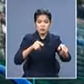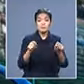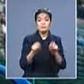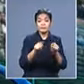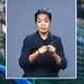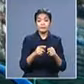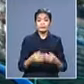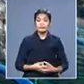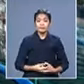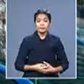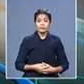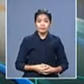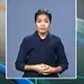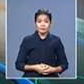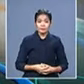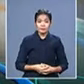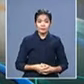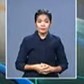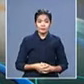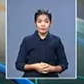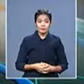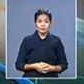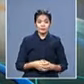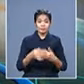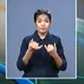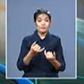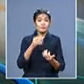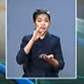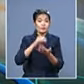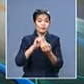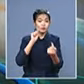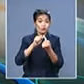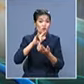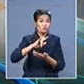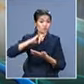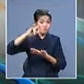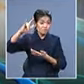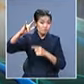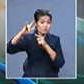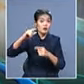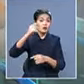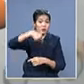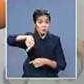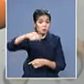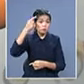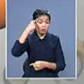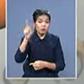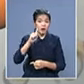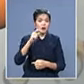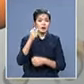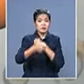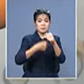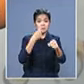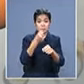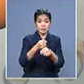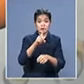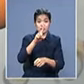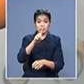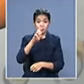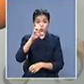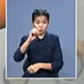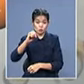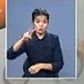ครับจบด้วย traffic fact นะครับเป็นเรื่องของการบินกันหน่อยไหมครับท่านผู้ชมรู้ไหมครับว่าเมื่อ102ปีโดยประมาณที่ผ่านม